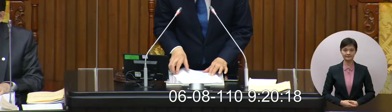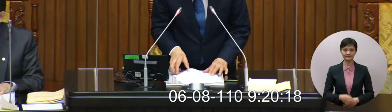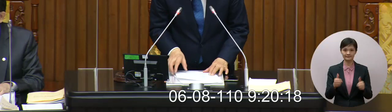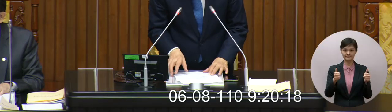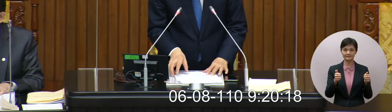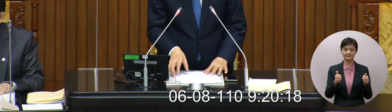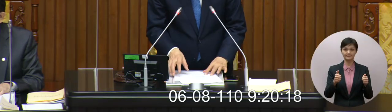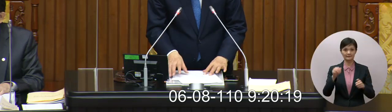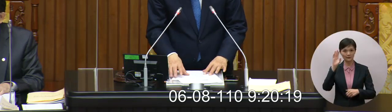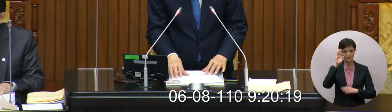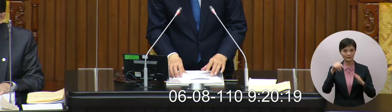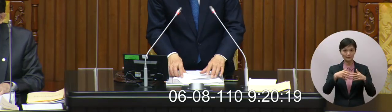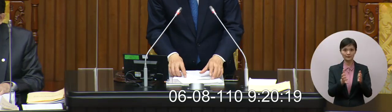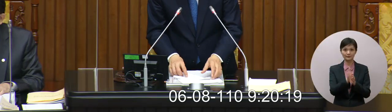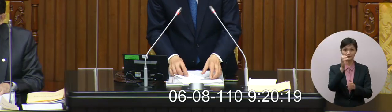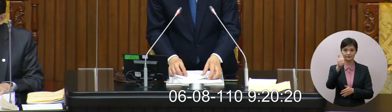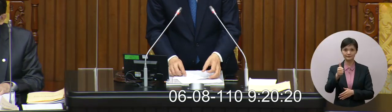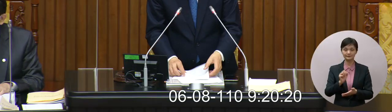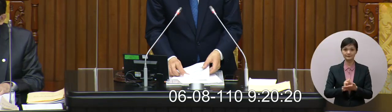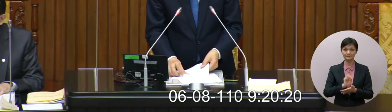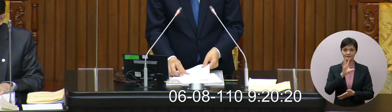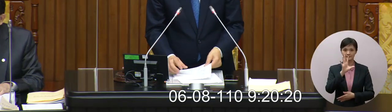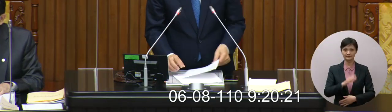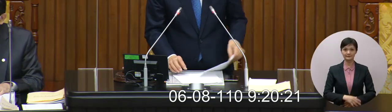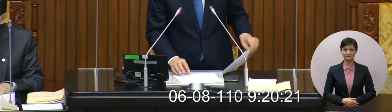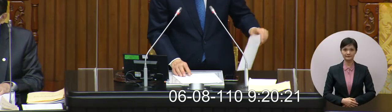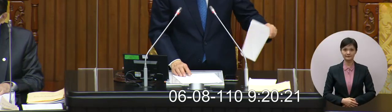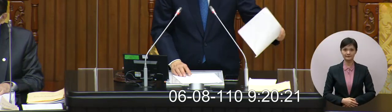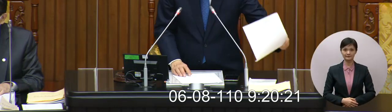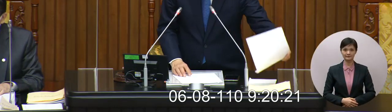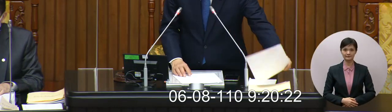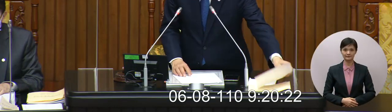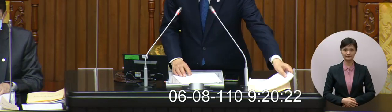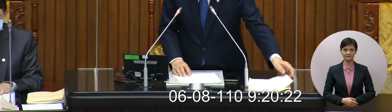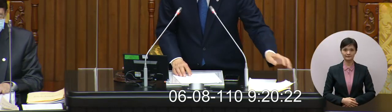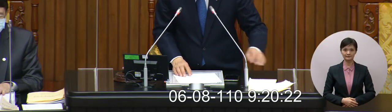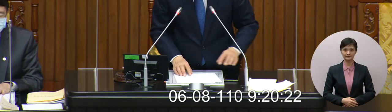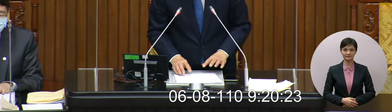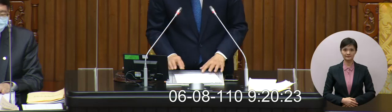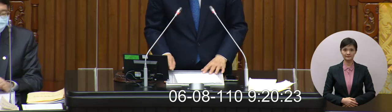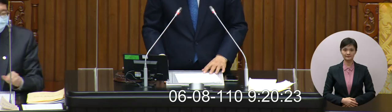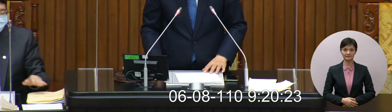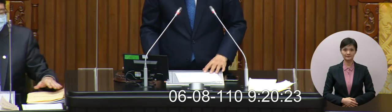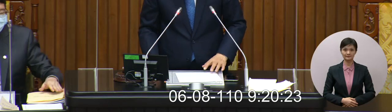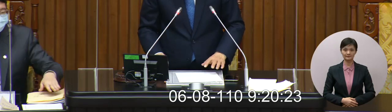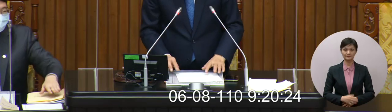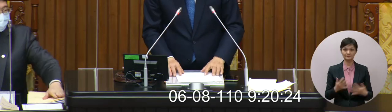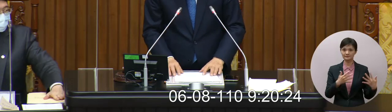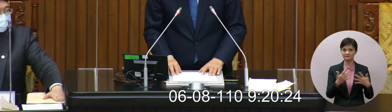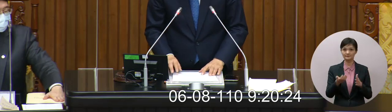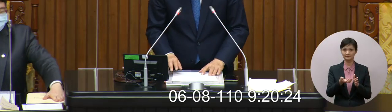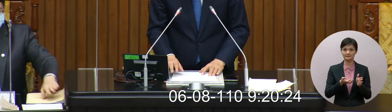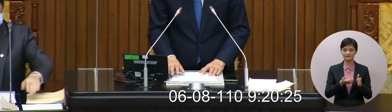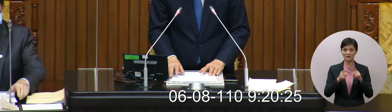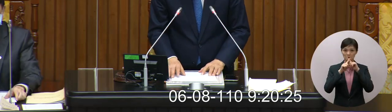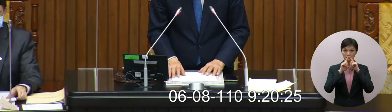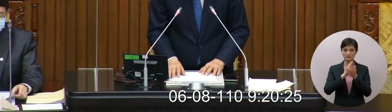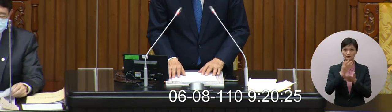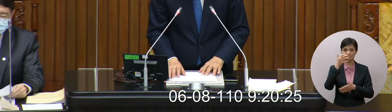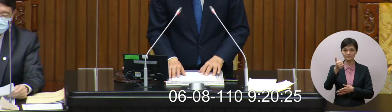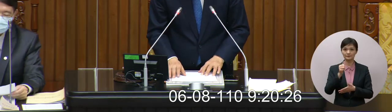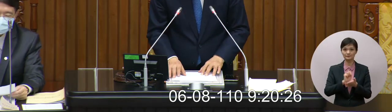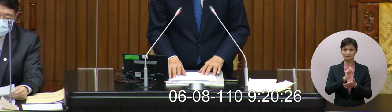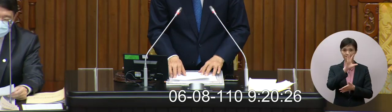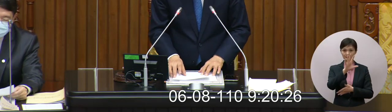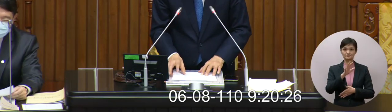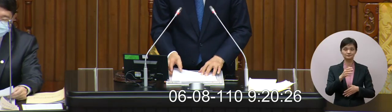谢谢苏部长的报告。在进行质询之前， 先请秘书长报告